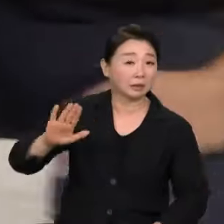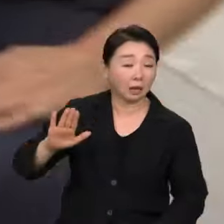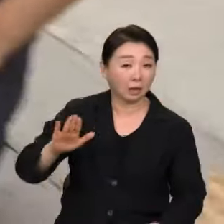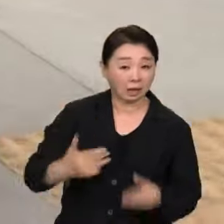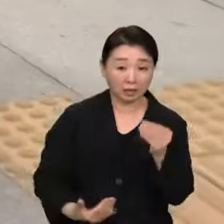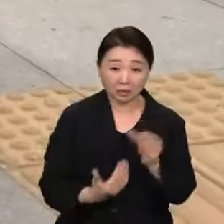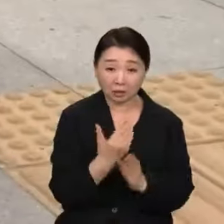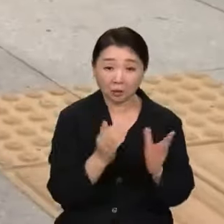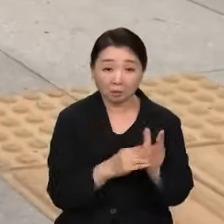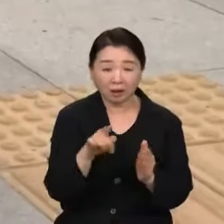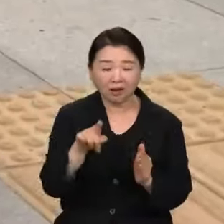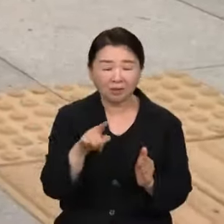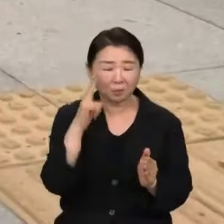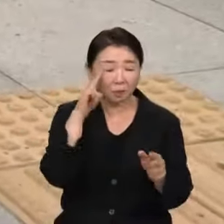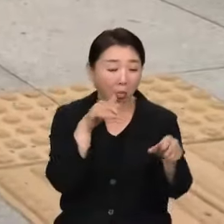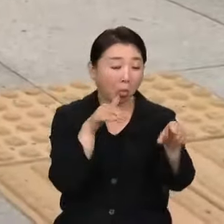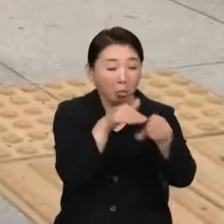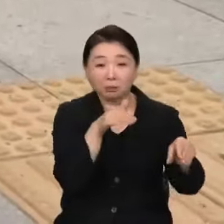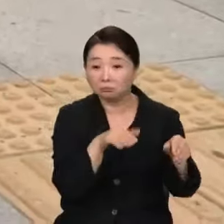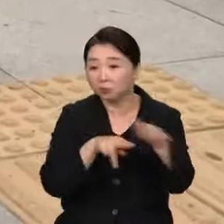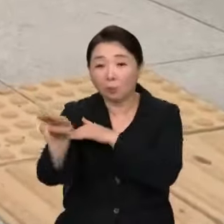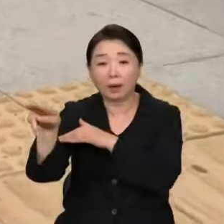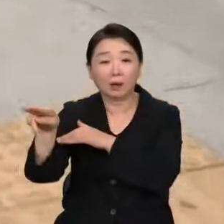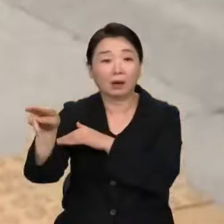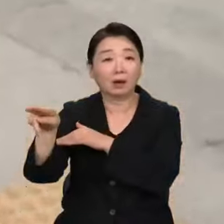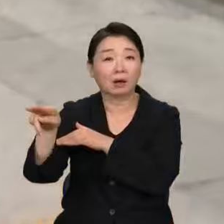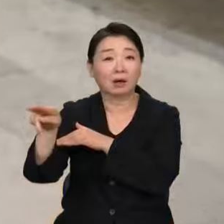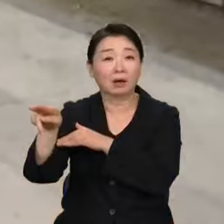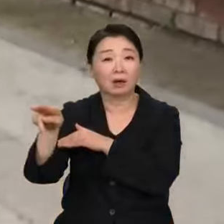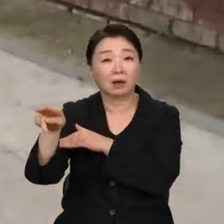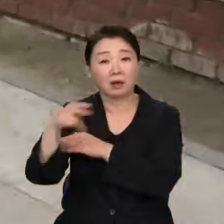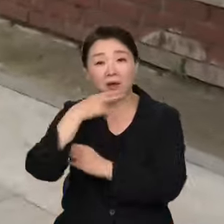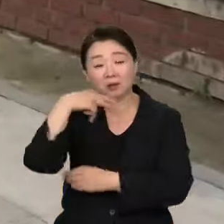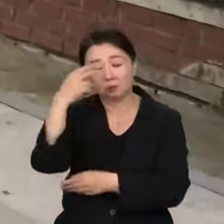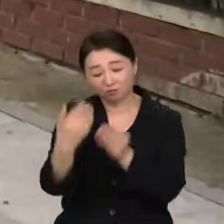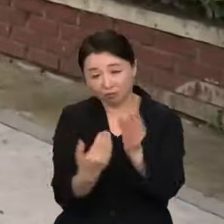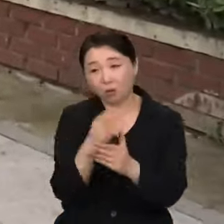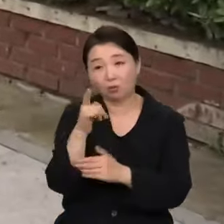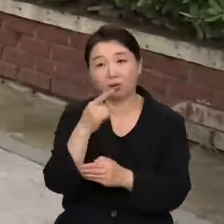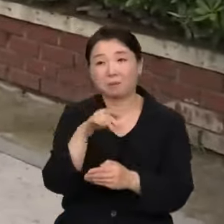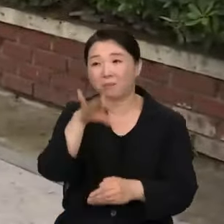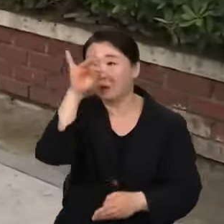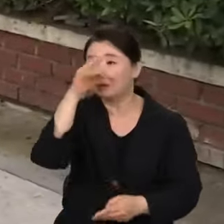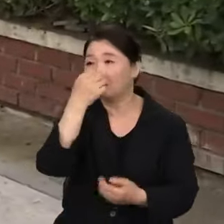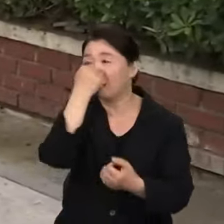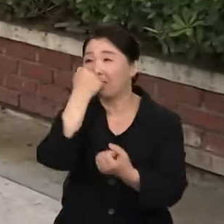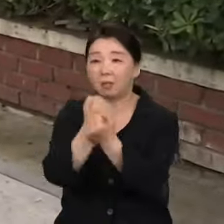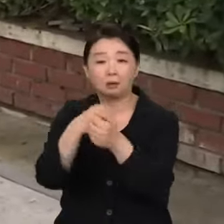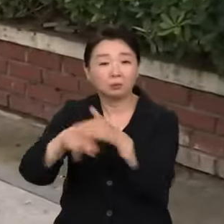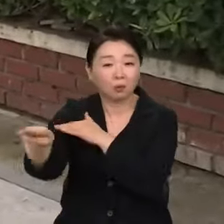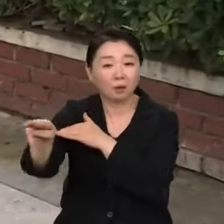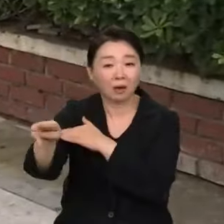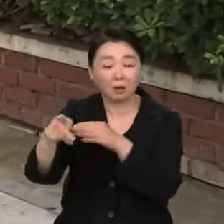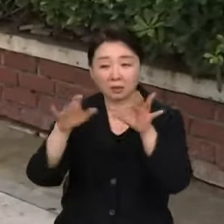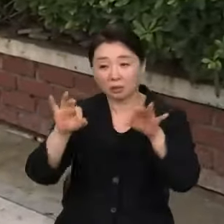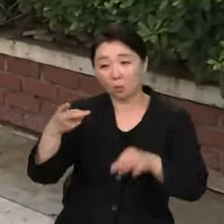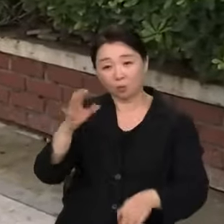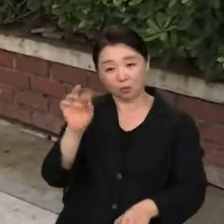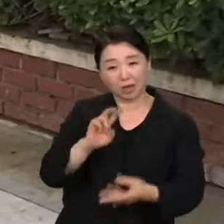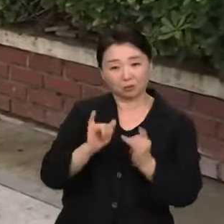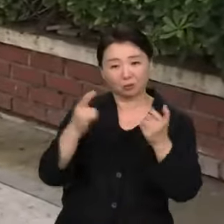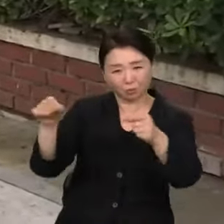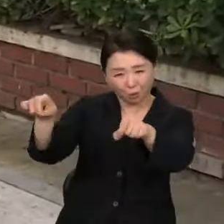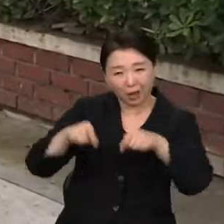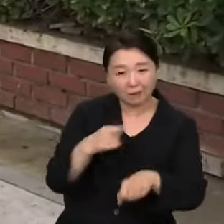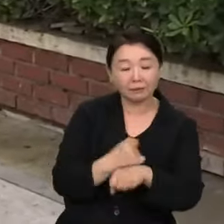운전자들은 이렇게 이런저런 흔적만 남기고 달아났는데요. 음주 사고 후 일단 도망치고 보는 이른바 김호중 수법에 경찰은